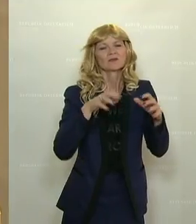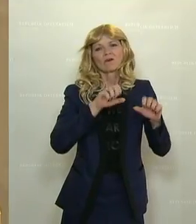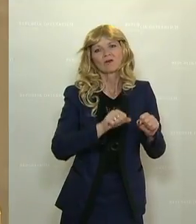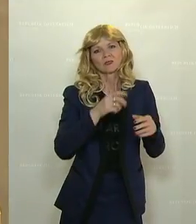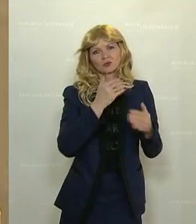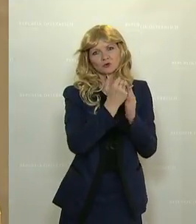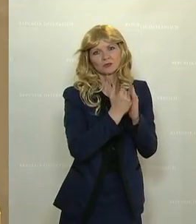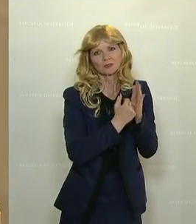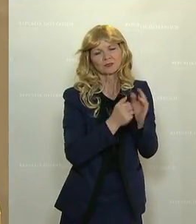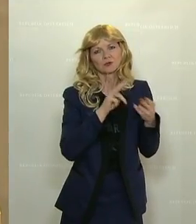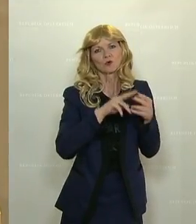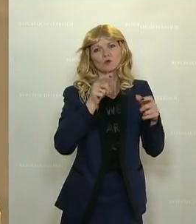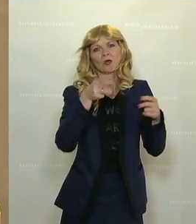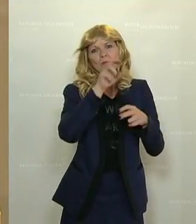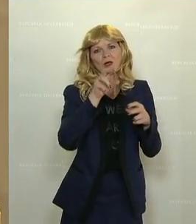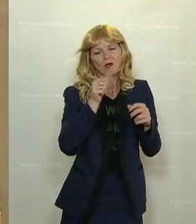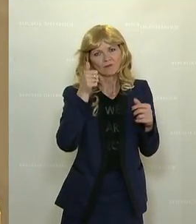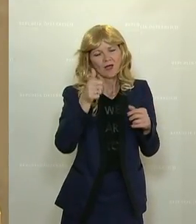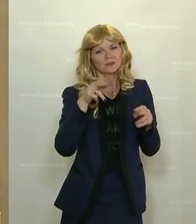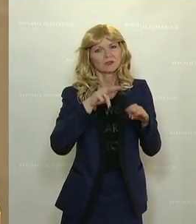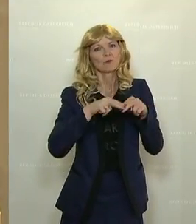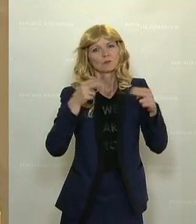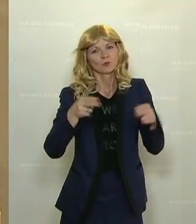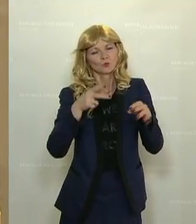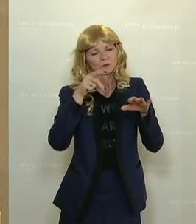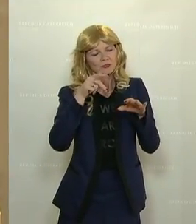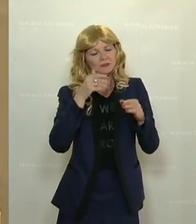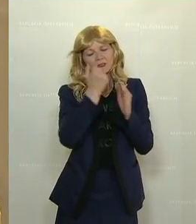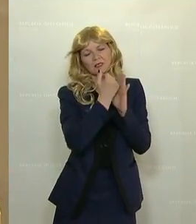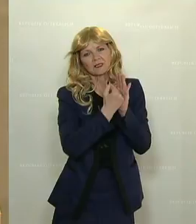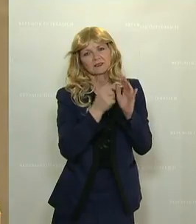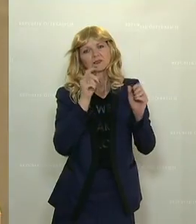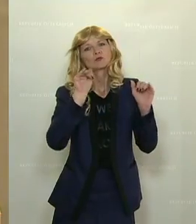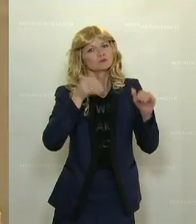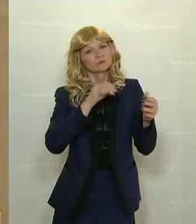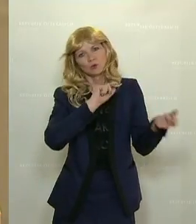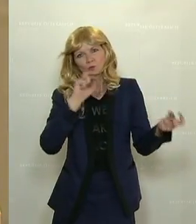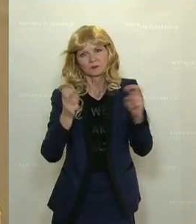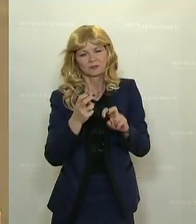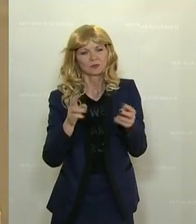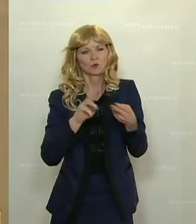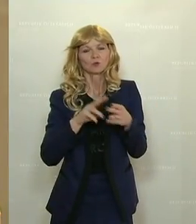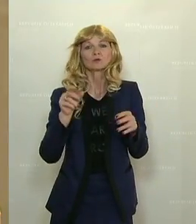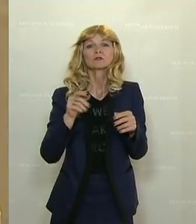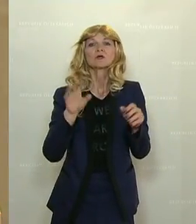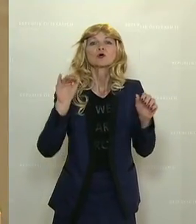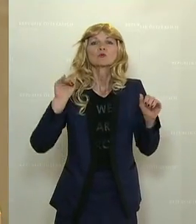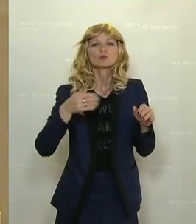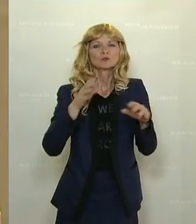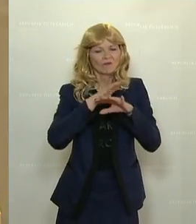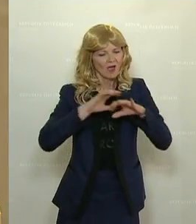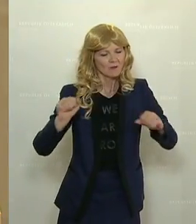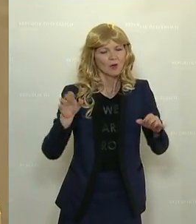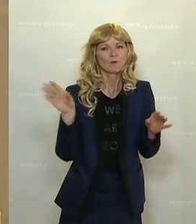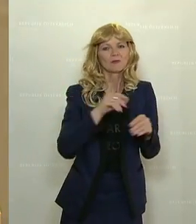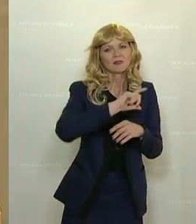Behindertengleichstellungsgesetz und im Paragraph 1 Bundesbehindertengesetz umgesetzt wird, sowie mit den Ländern in Verhandlungen einzutreten, um dies auch